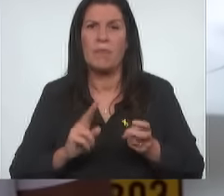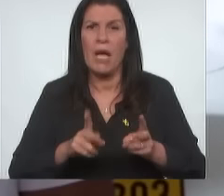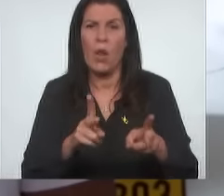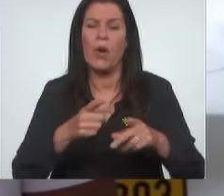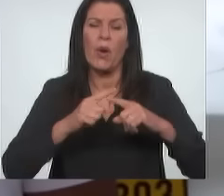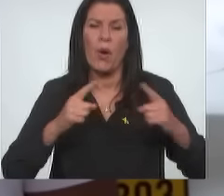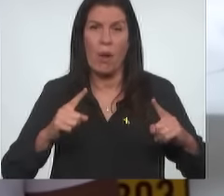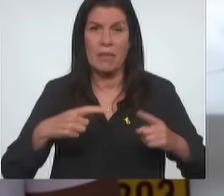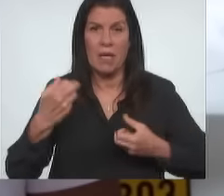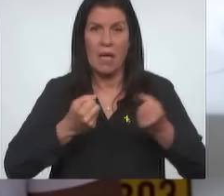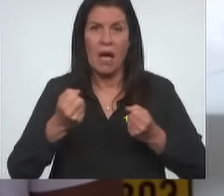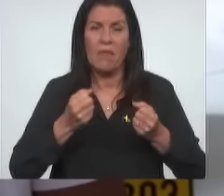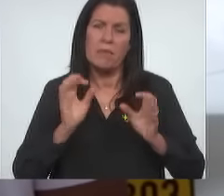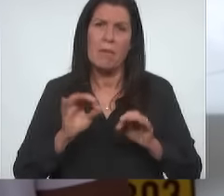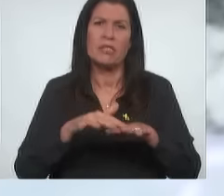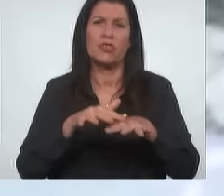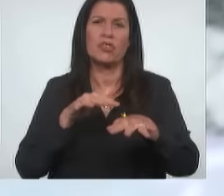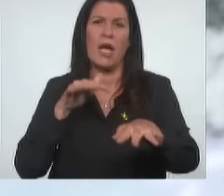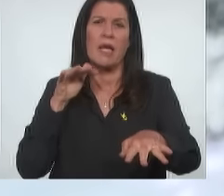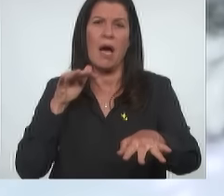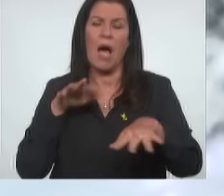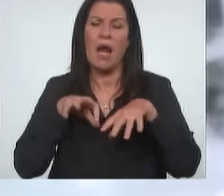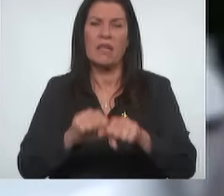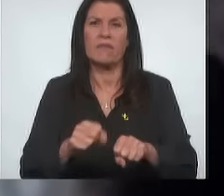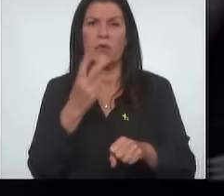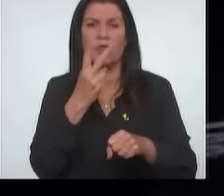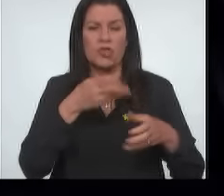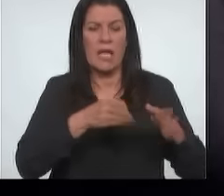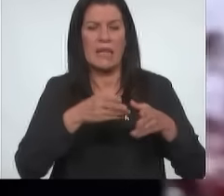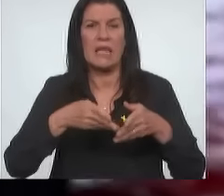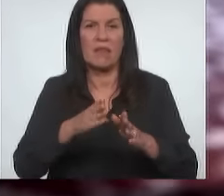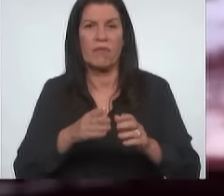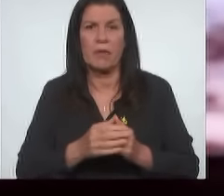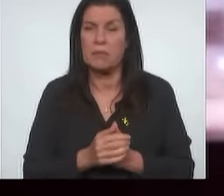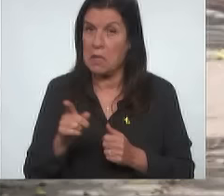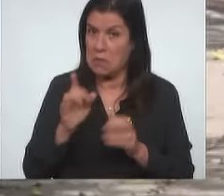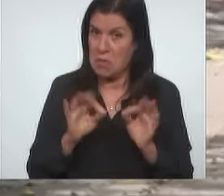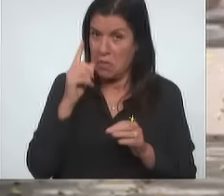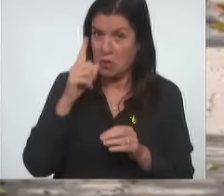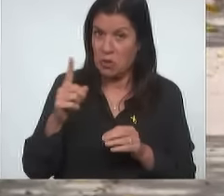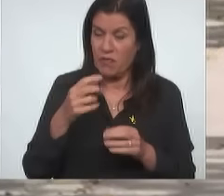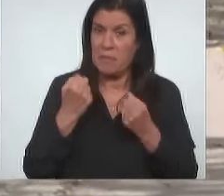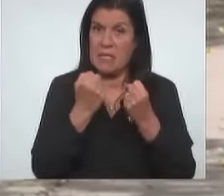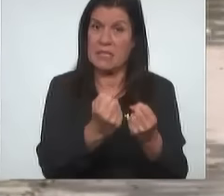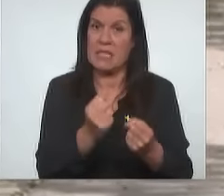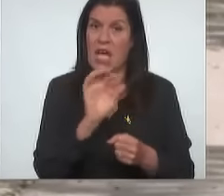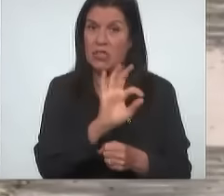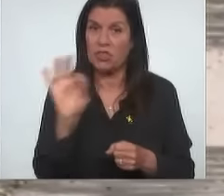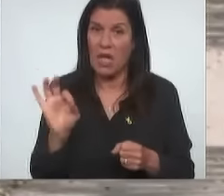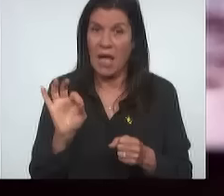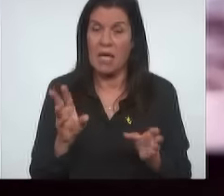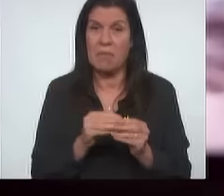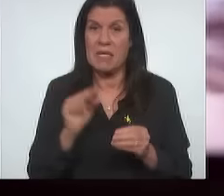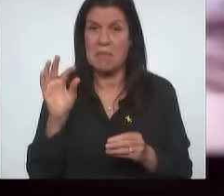פשוט בשיירה, שני נתיבים דפוסים. אתם באמת חושבים שנסיעה שלכם באיילון עם כמה טסלות תזיז